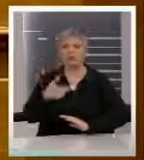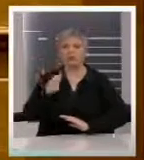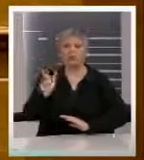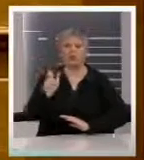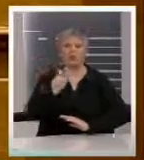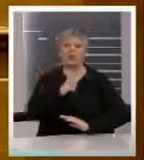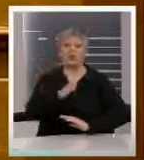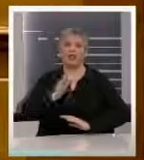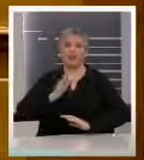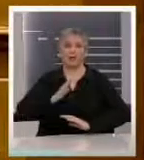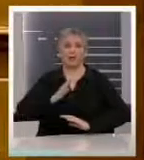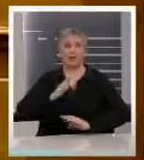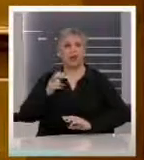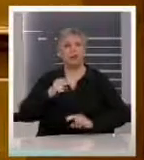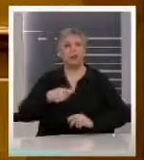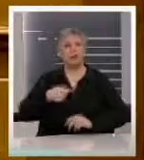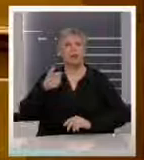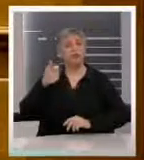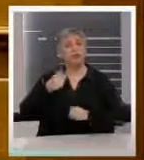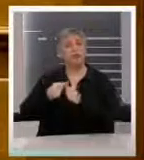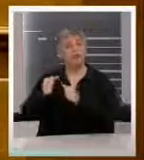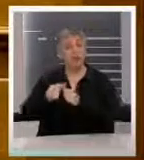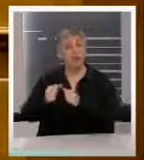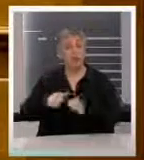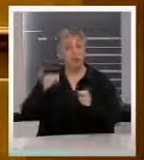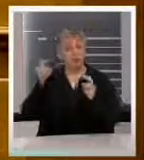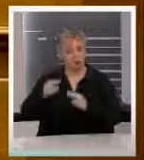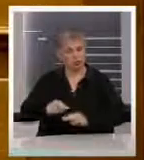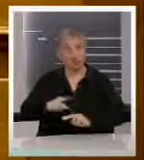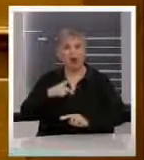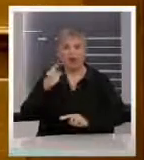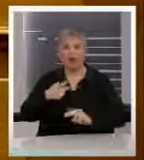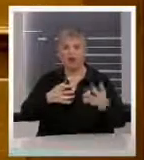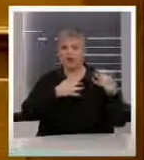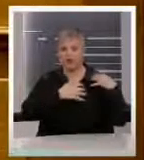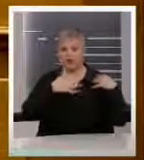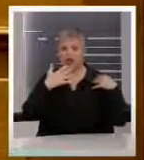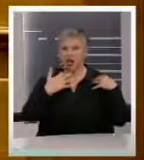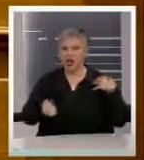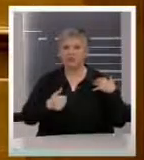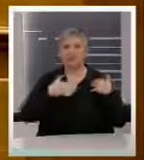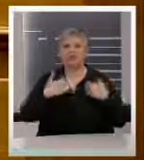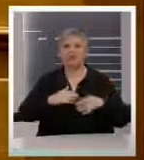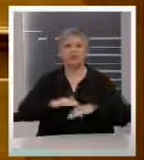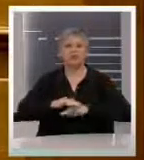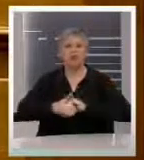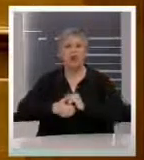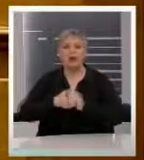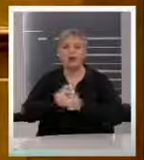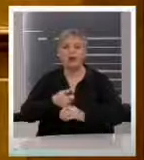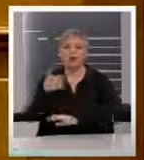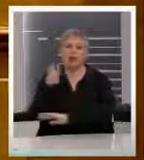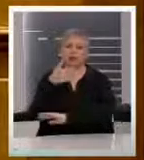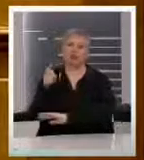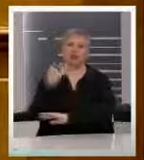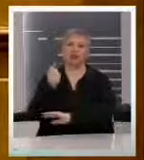περικοπή προασπίζονται με αισθήματα υπέρτατης ευθύνης την ακεραιότητα της χώρας και τα κυριαρχικά της δικαιώματα. Και